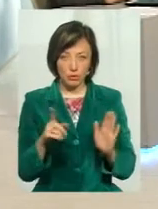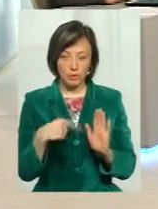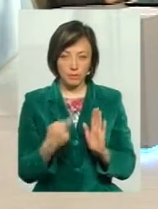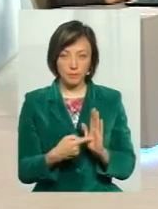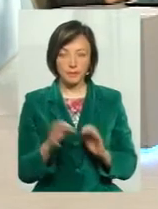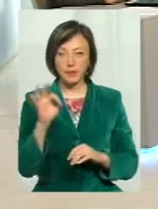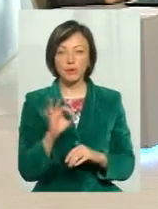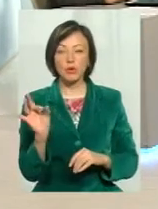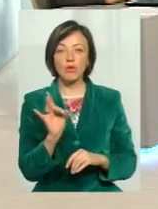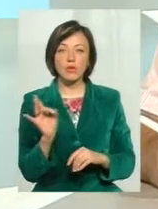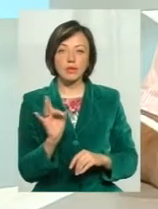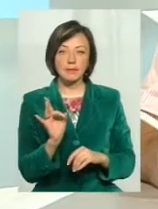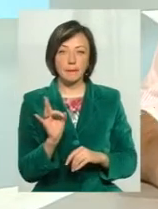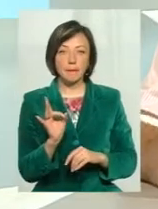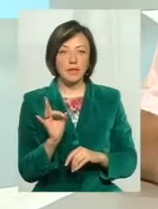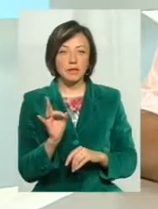Щодо розміру,